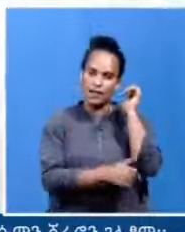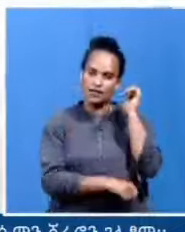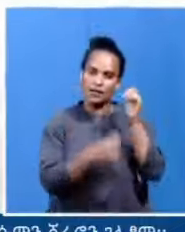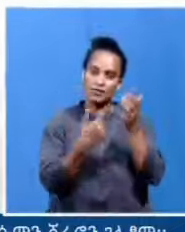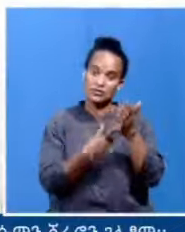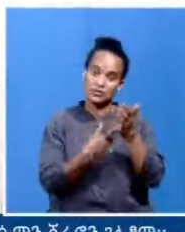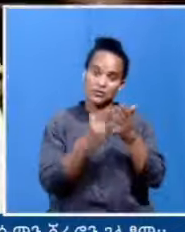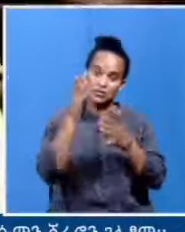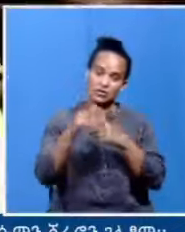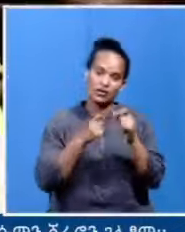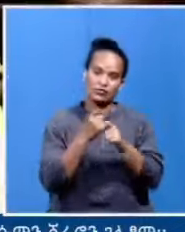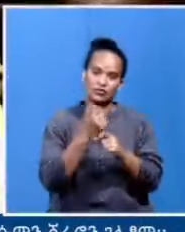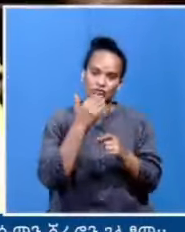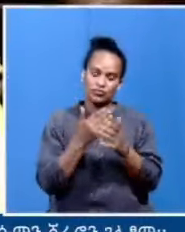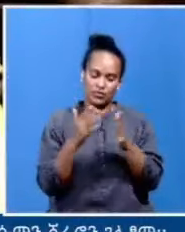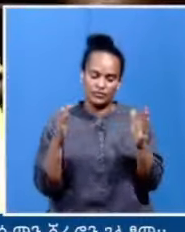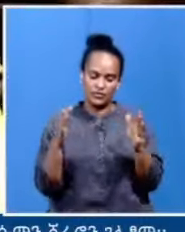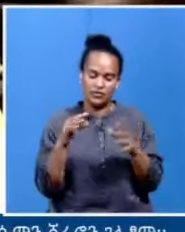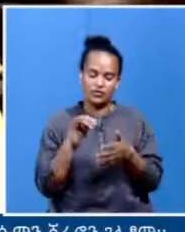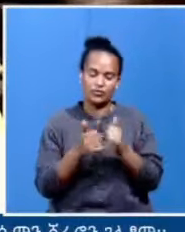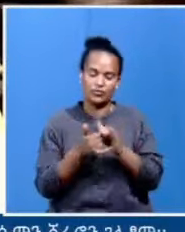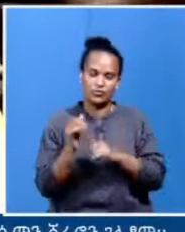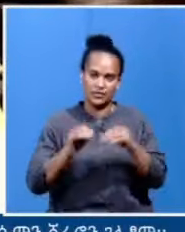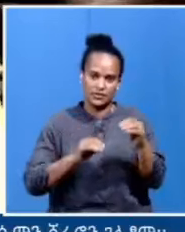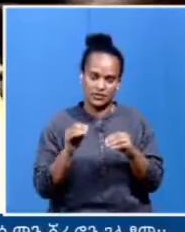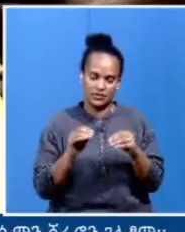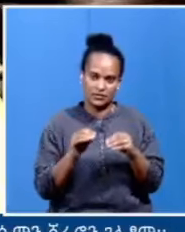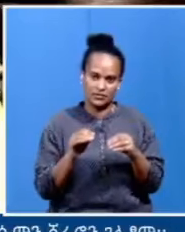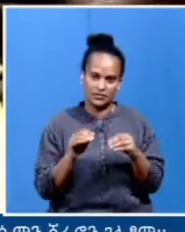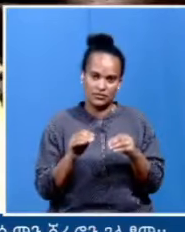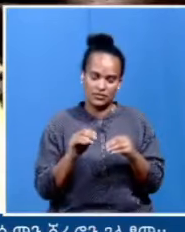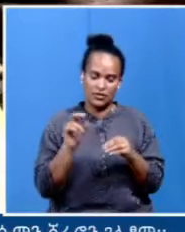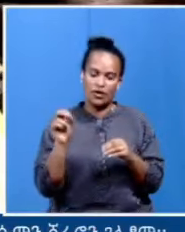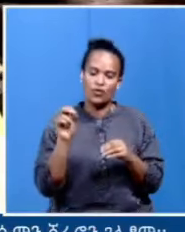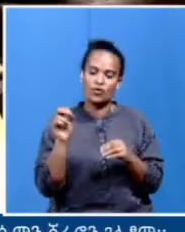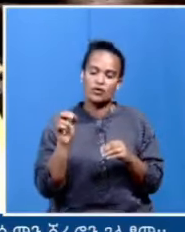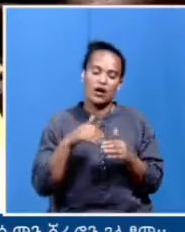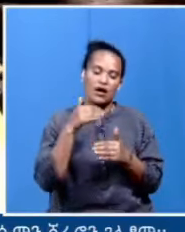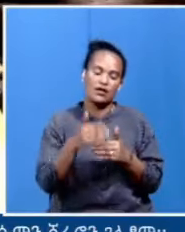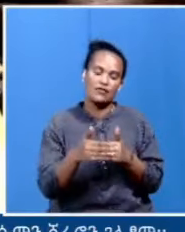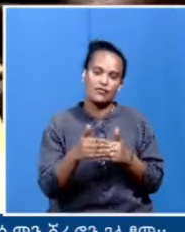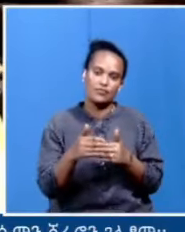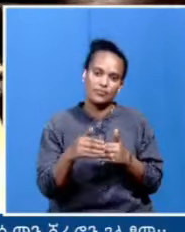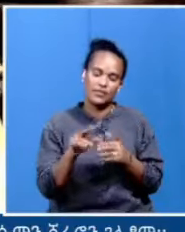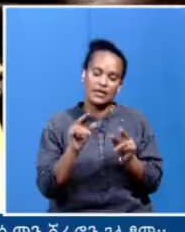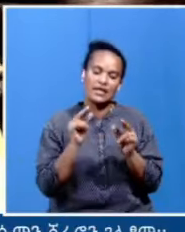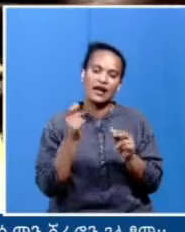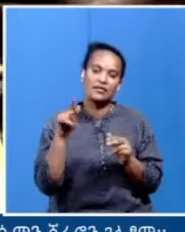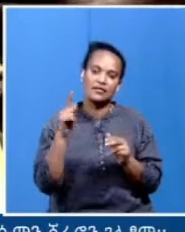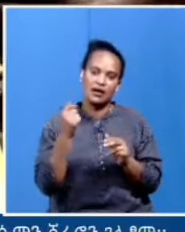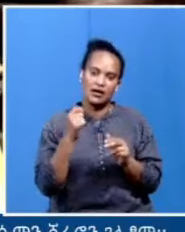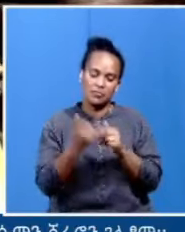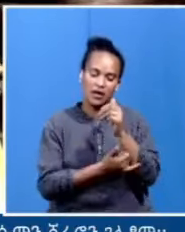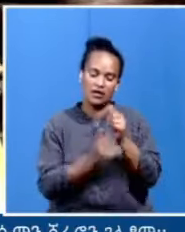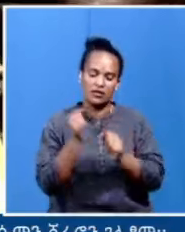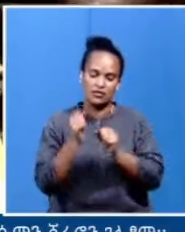እዚኣተን እውን ቀፃላይ ዓመት ፅቡቅ ኣስፊሕናት ስፖርታዊ ምንቅስቃስ ኣብ ወረዶኦም ካብ ወረዶኦም ሓሊፎም ድማ ጋንታ ኮይኖም ብሃገር ደረጃ ኣብ